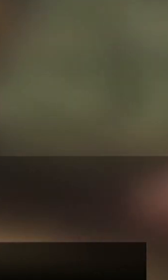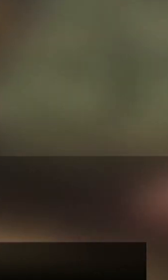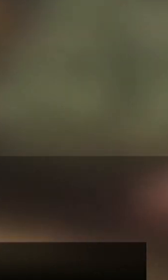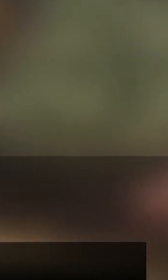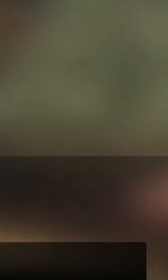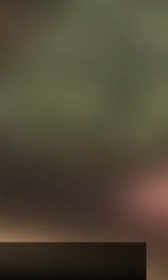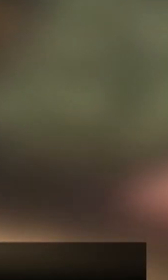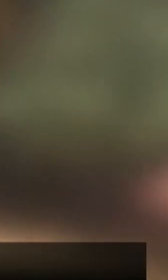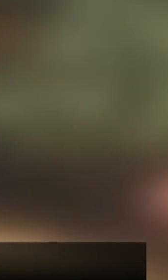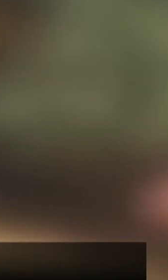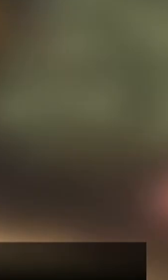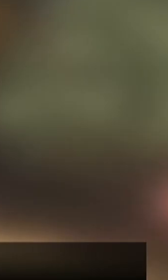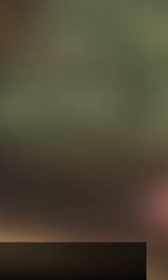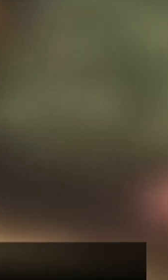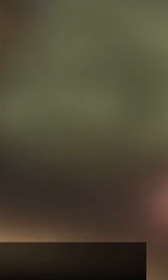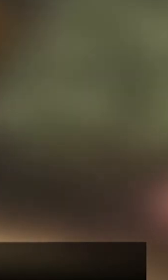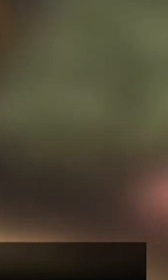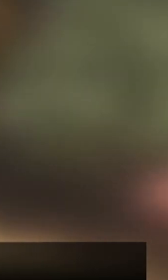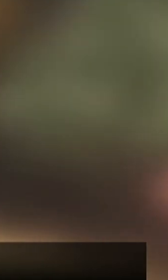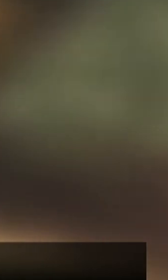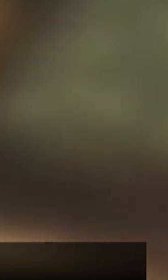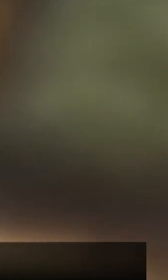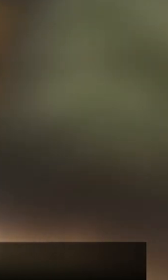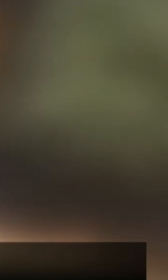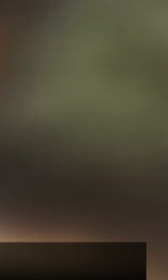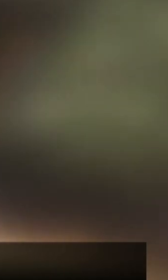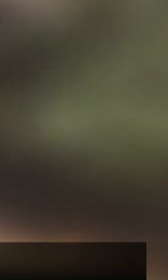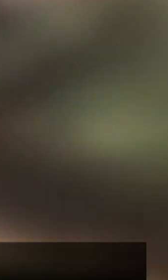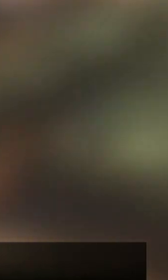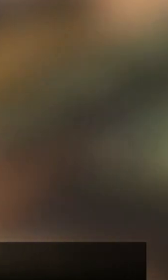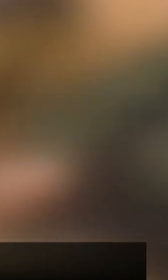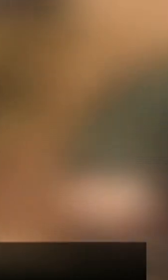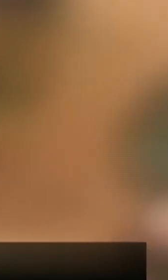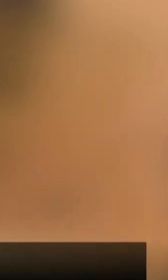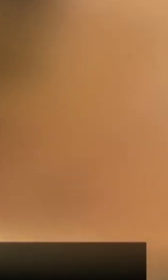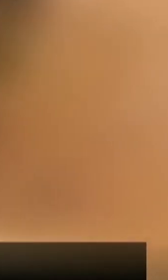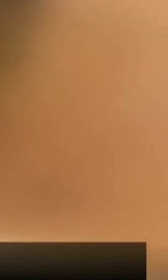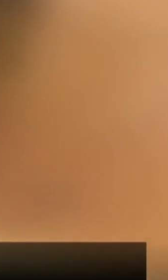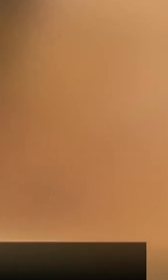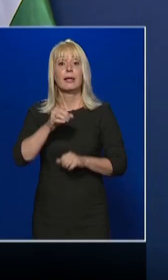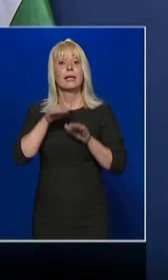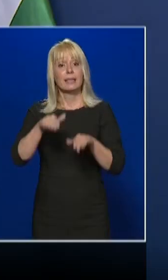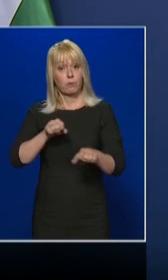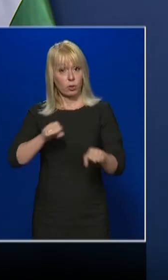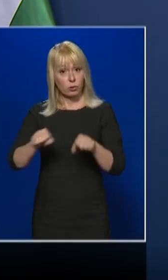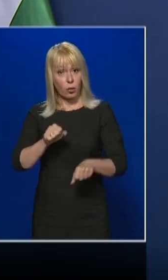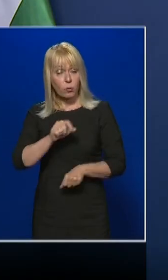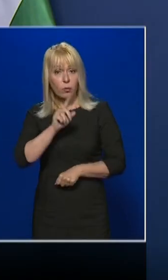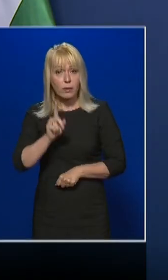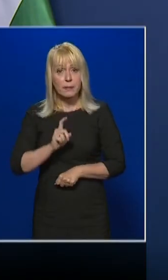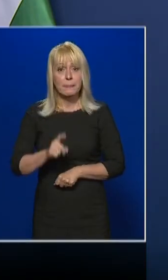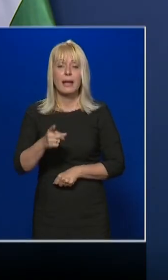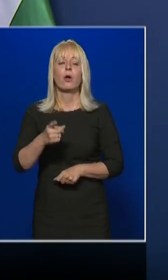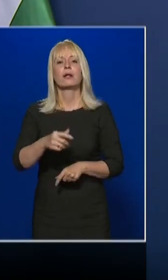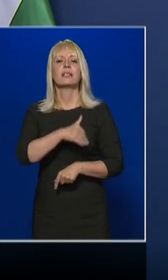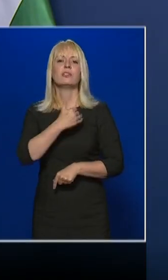hatályba lépése óta már 12 éves kortól büntethetővé válhatnak az iskolai erőszak elkövetői a miniszterelnökséget